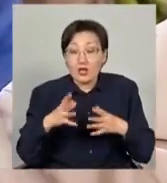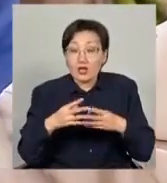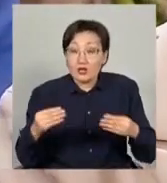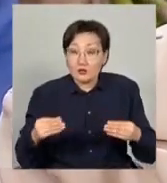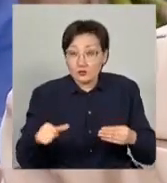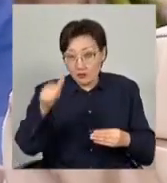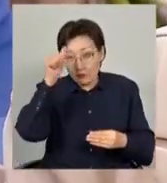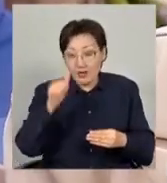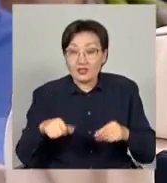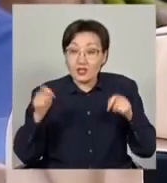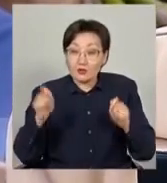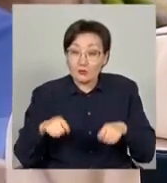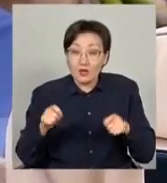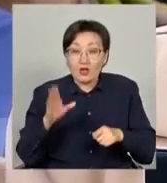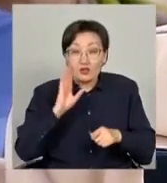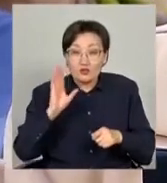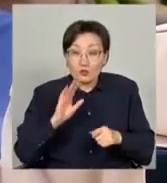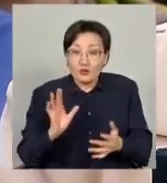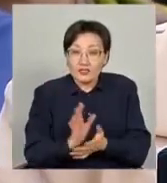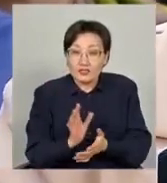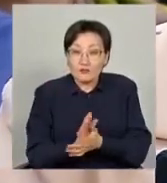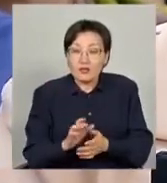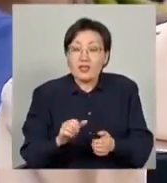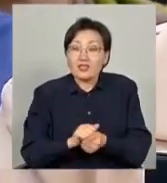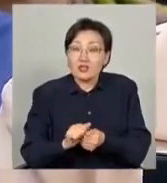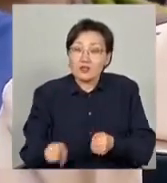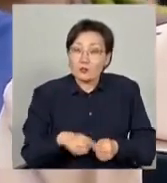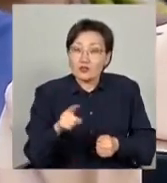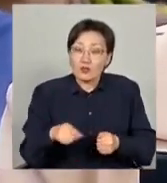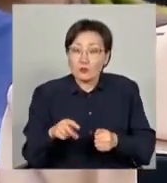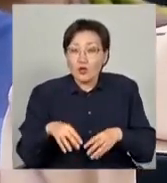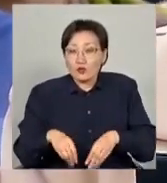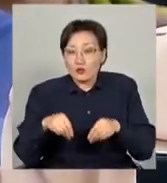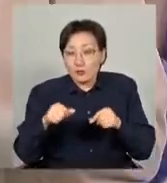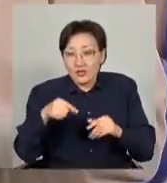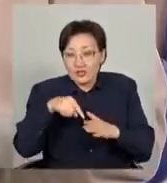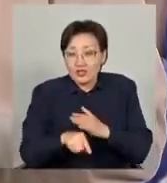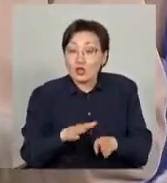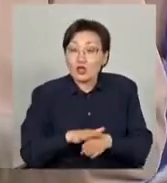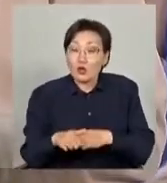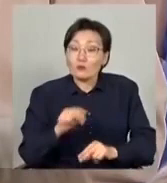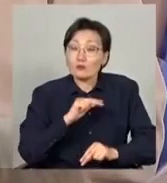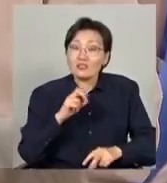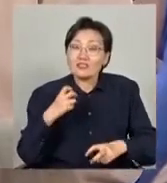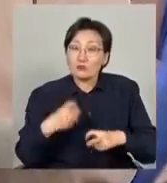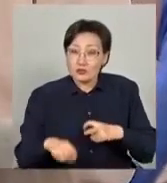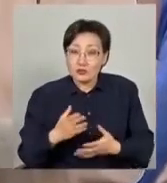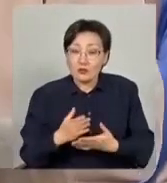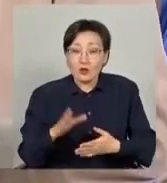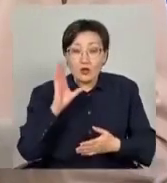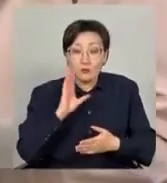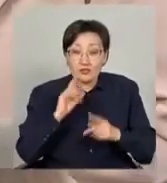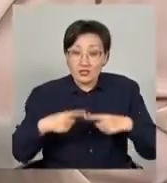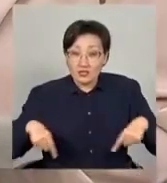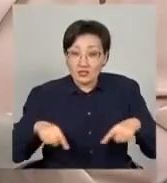Сол кезде мына су лайланып, тіпті кір жуғыш машиналар батпаққа толып, істен шығады. Енді айтылып жүрген су бекетінің